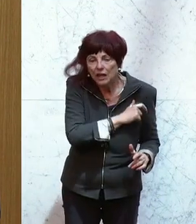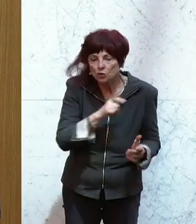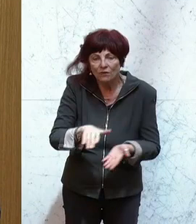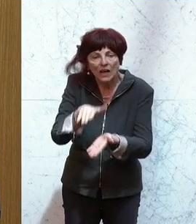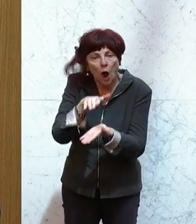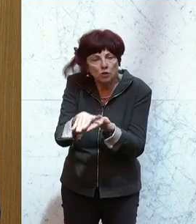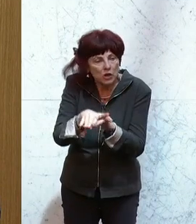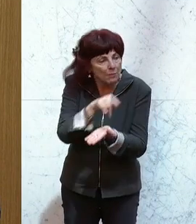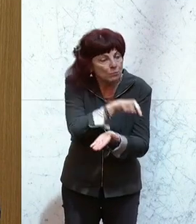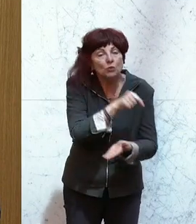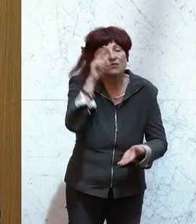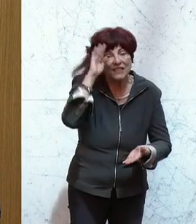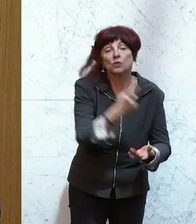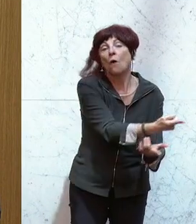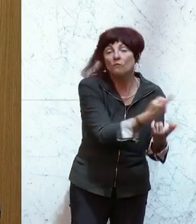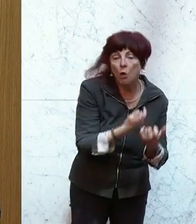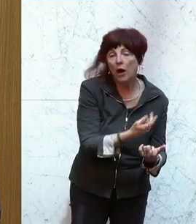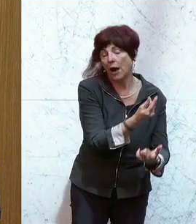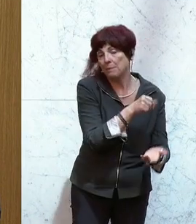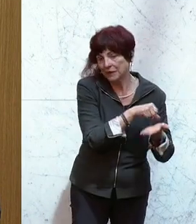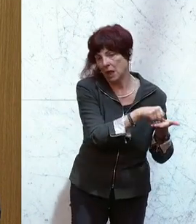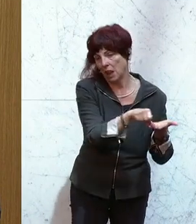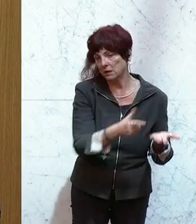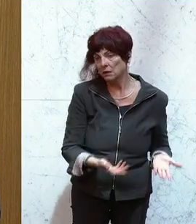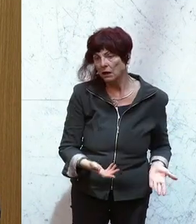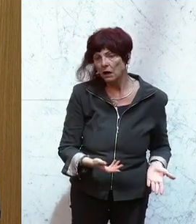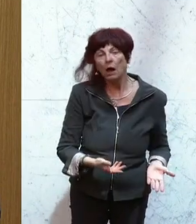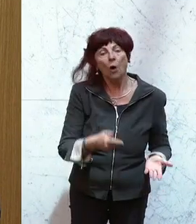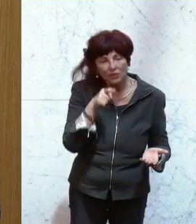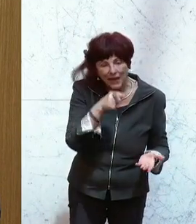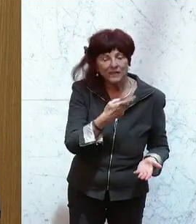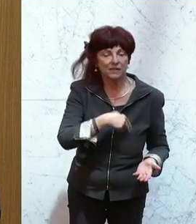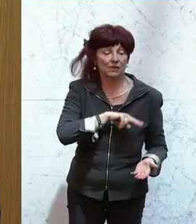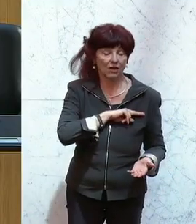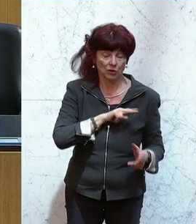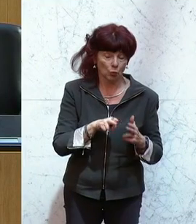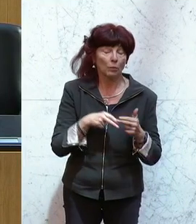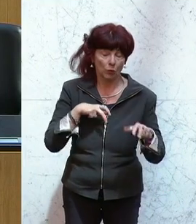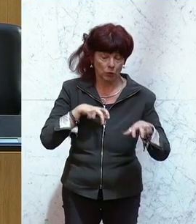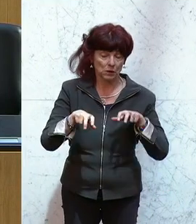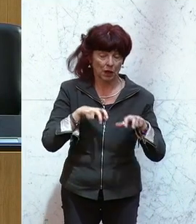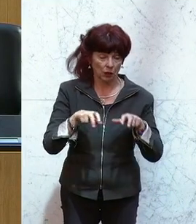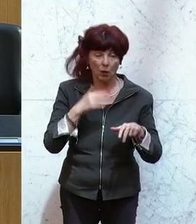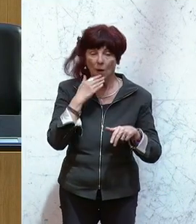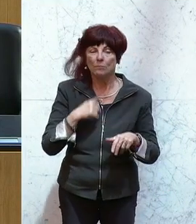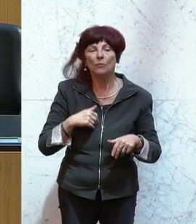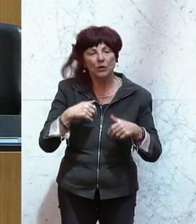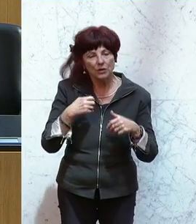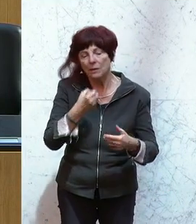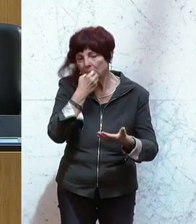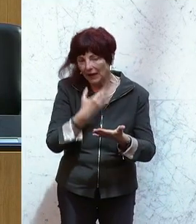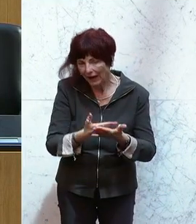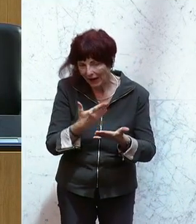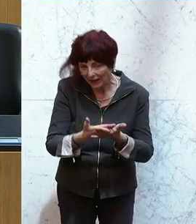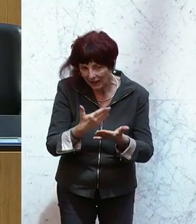ist Ihre Verantwortung, das ist die Verantwortung der Bundesregierung. Und ich darf enden und berichten über die Diskussion mit dem Präsidenten